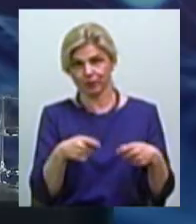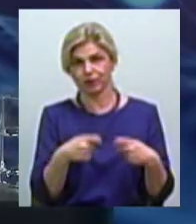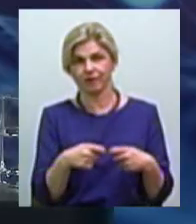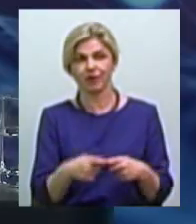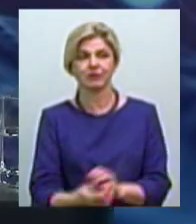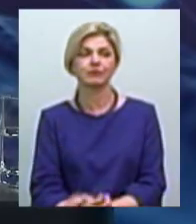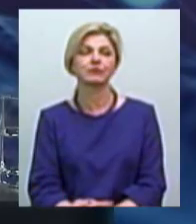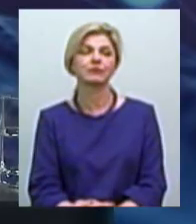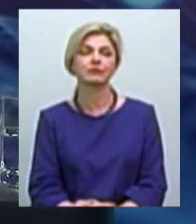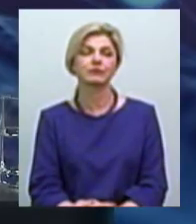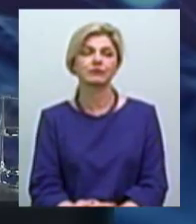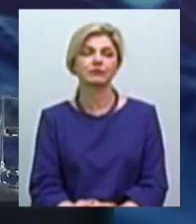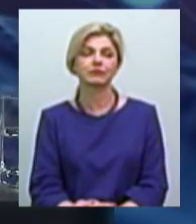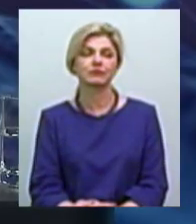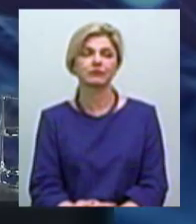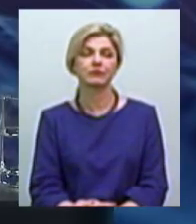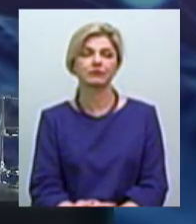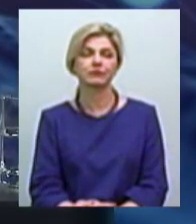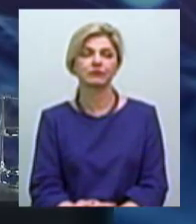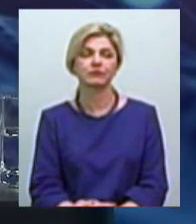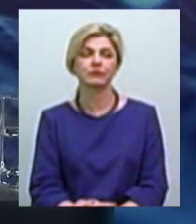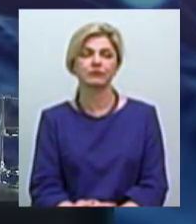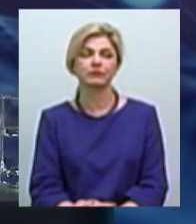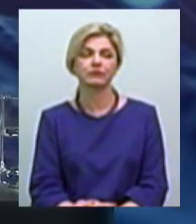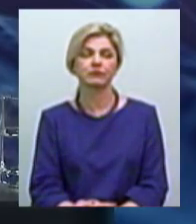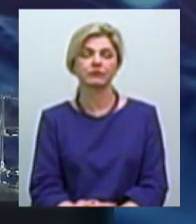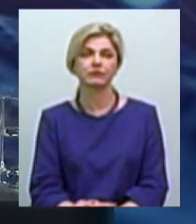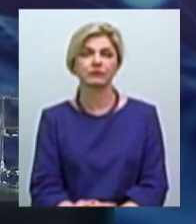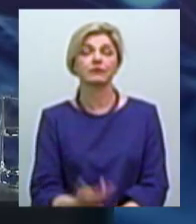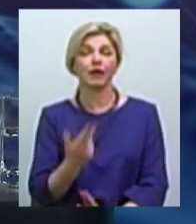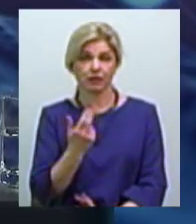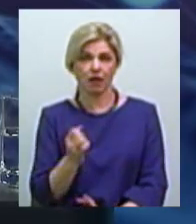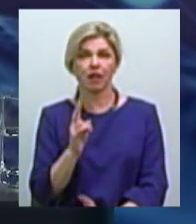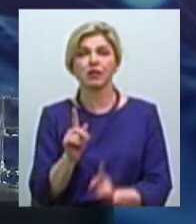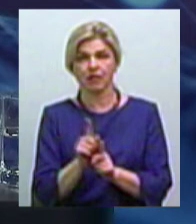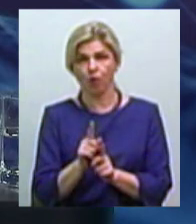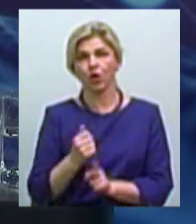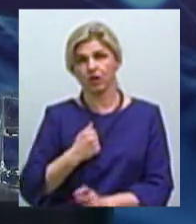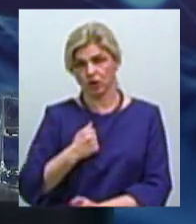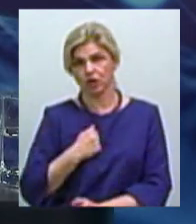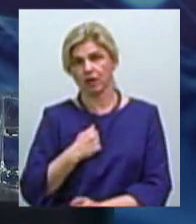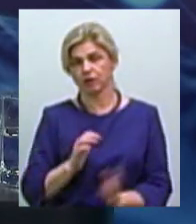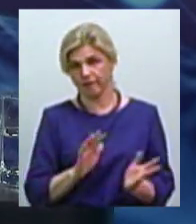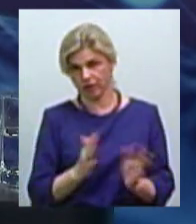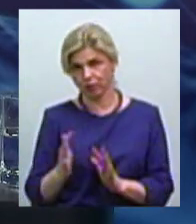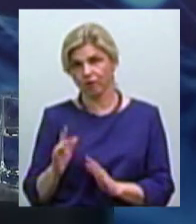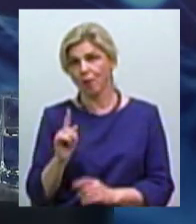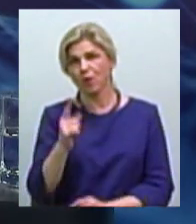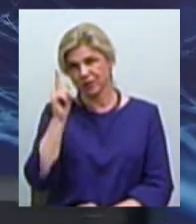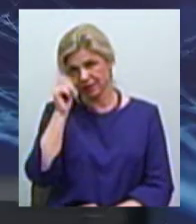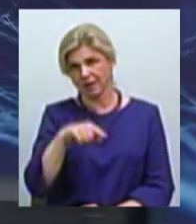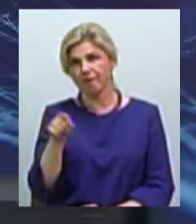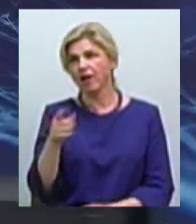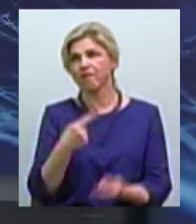без сумніву торгувати знову, так? Так, таке, на жаль, відбувається. Тому що вони знають, що ви вже